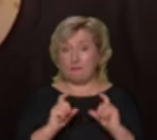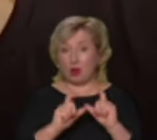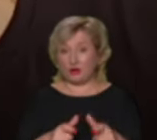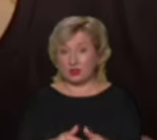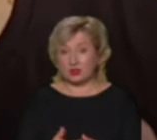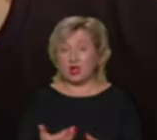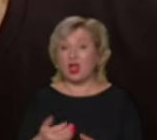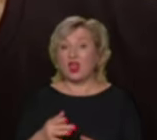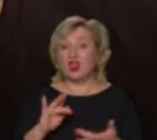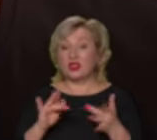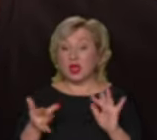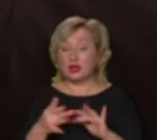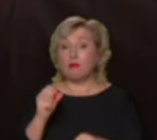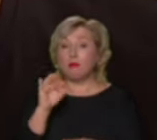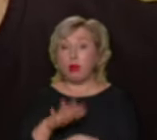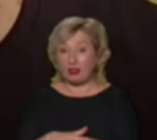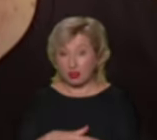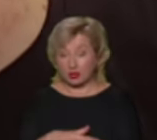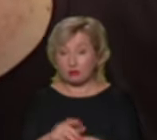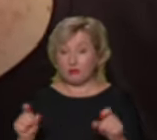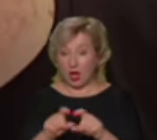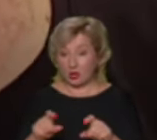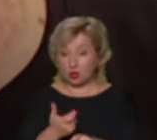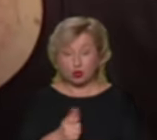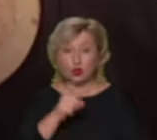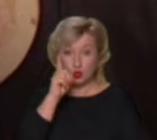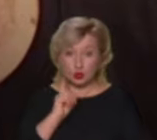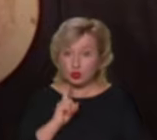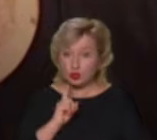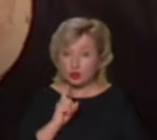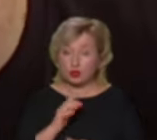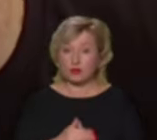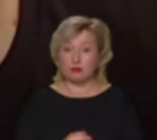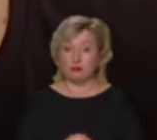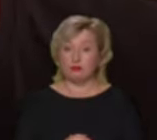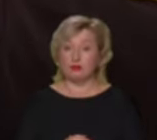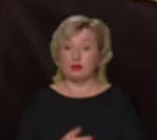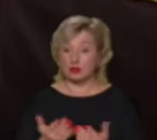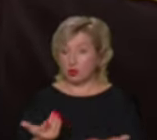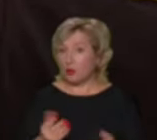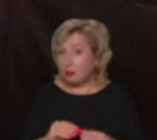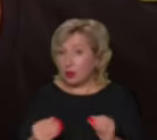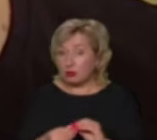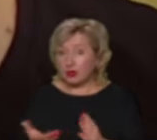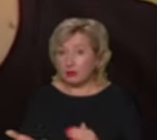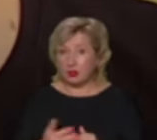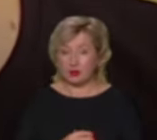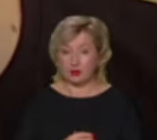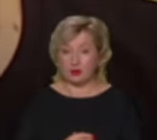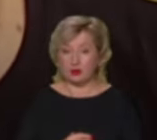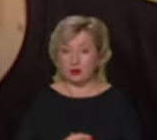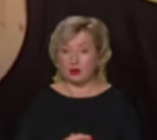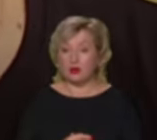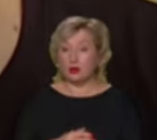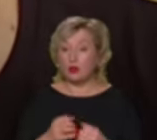Тобто інтернет-банкінг в магазині – це дуже зручно? Так, а в чому проблема? Тому, дуже. Ви знаєте,